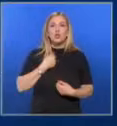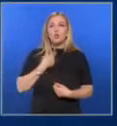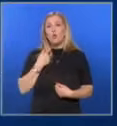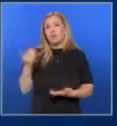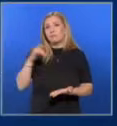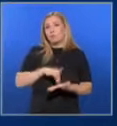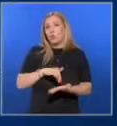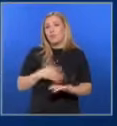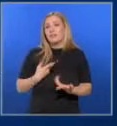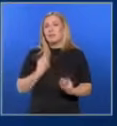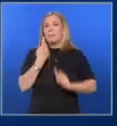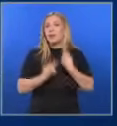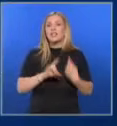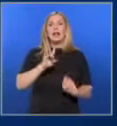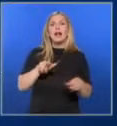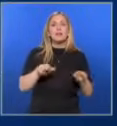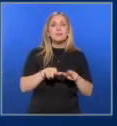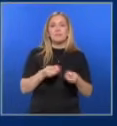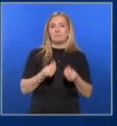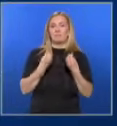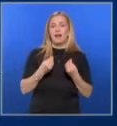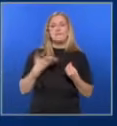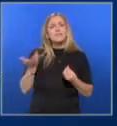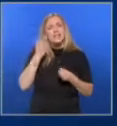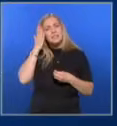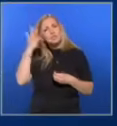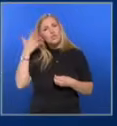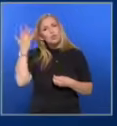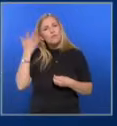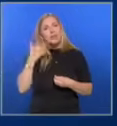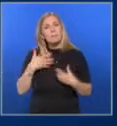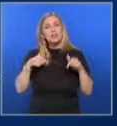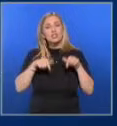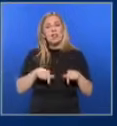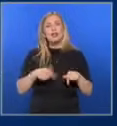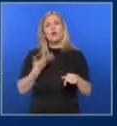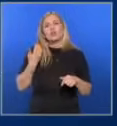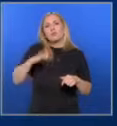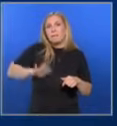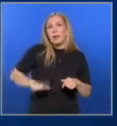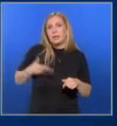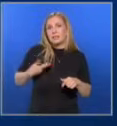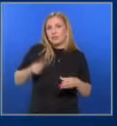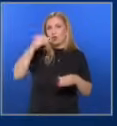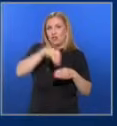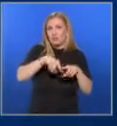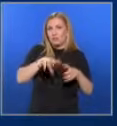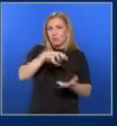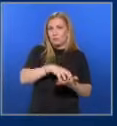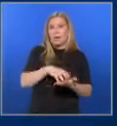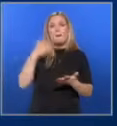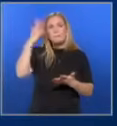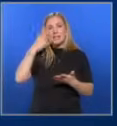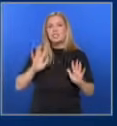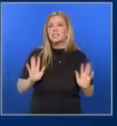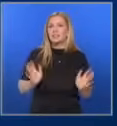Мадрид. Невероятно е. Винаги съм сънувал това. Още от дете искам да съм в този тим. Мога да кажа, че мечтите се